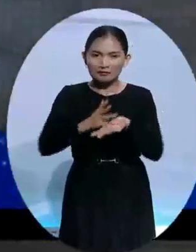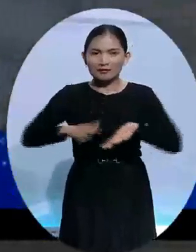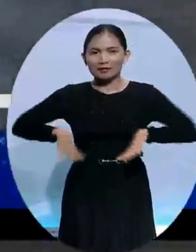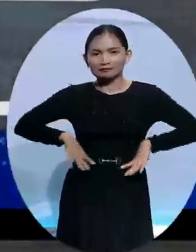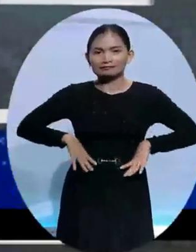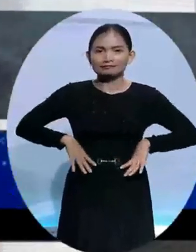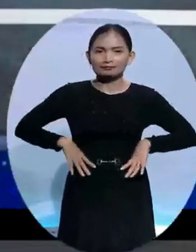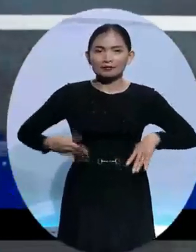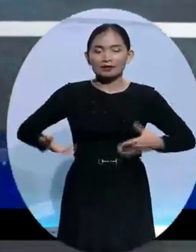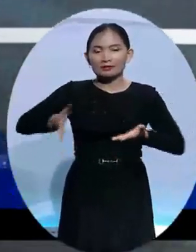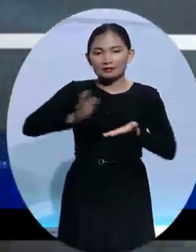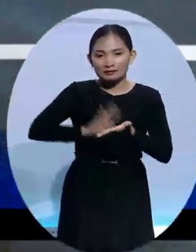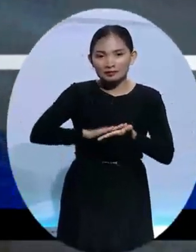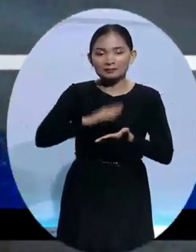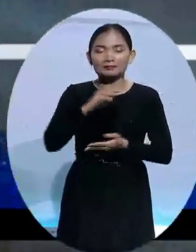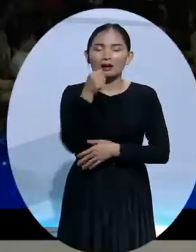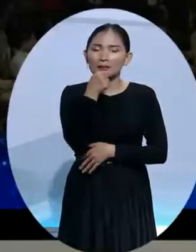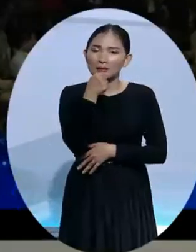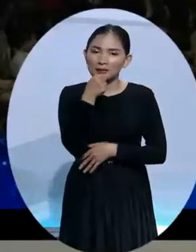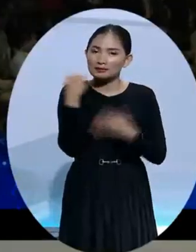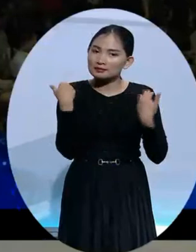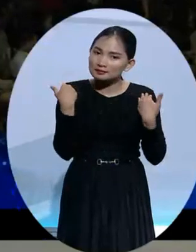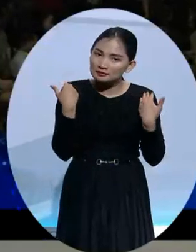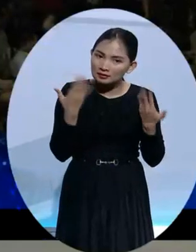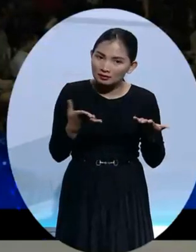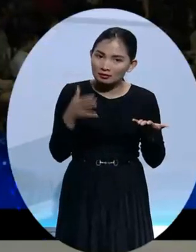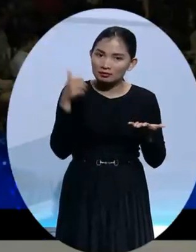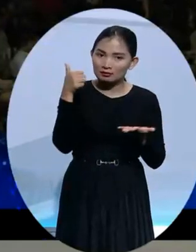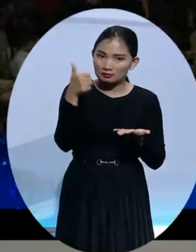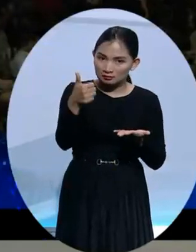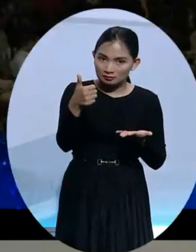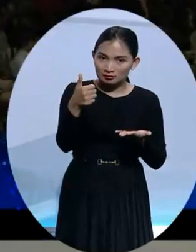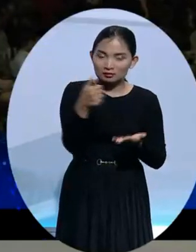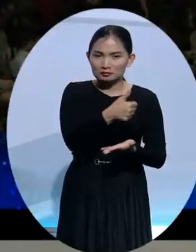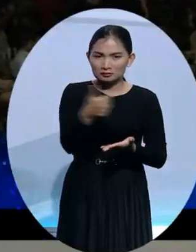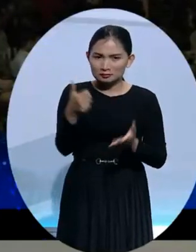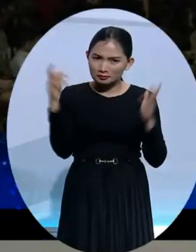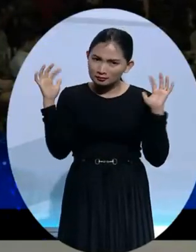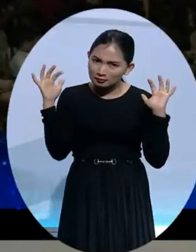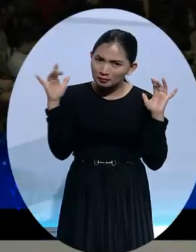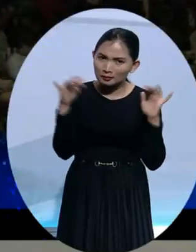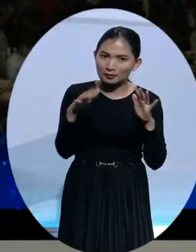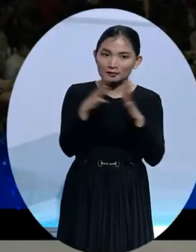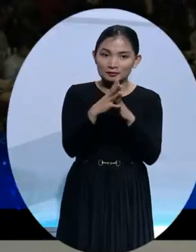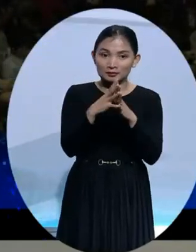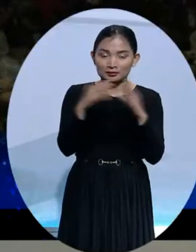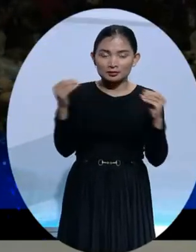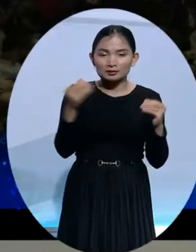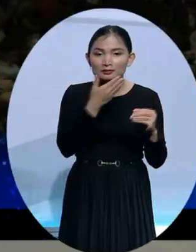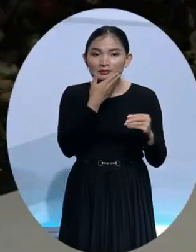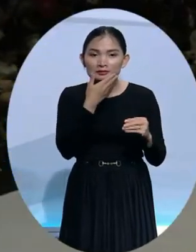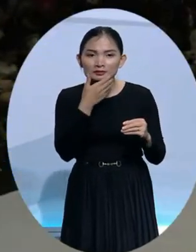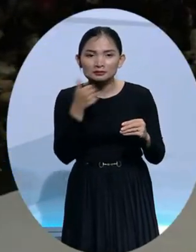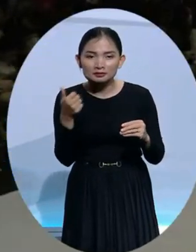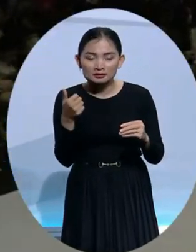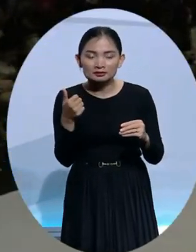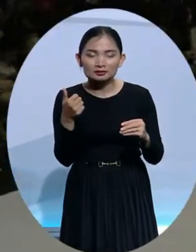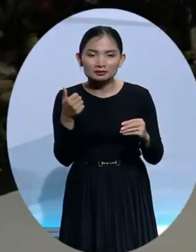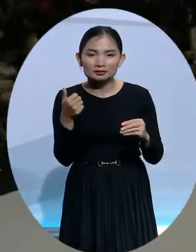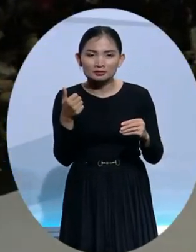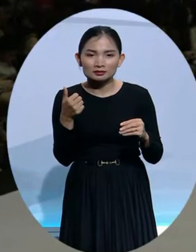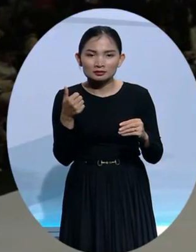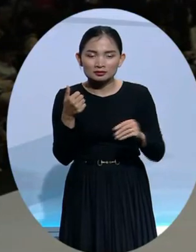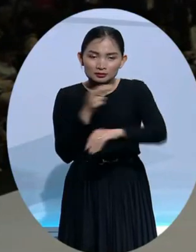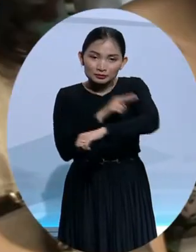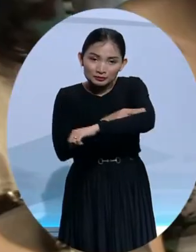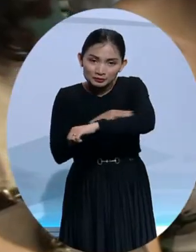được diễn ra tại hội trường Trống Đồng, Lãng Yên, Hà Nội với sự tham dự của hàng ngàn khán giả. Đặc biệt, chương trình có sự tham gia đánh giá, nhận xét và góp ý bởi những